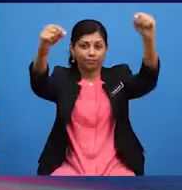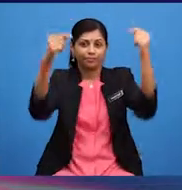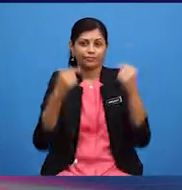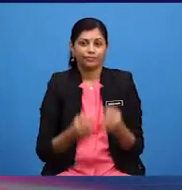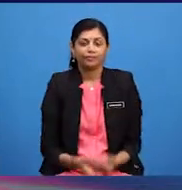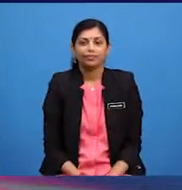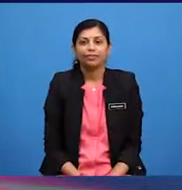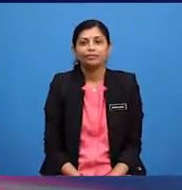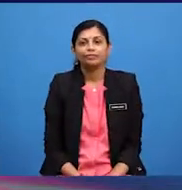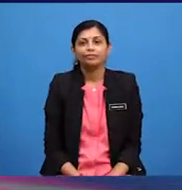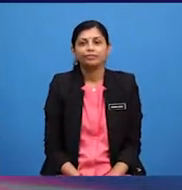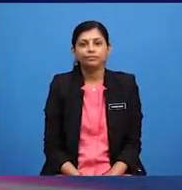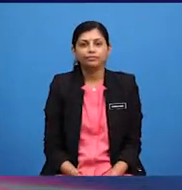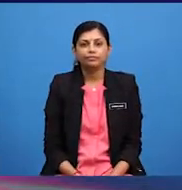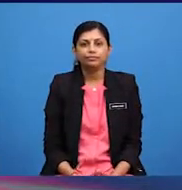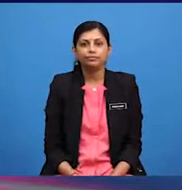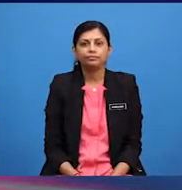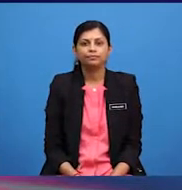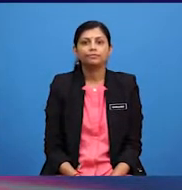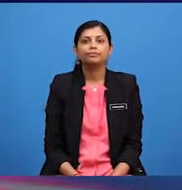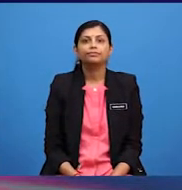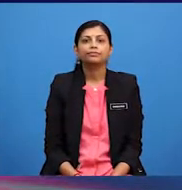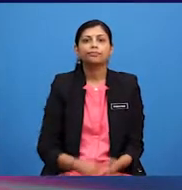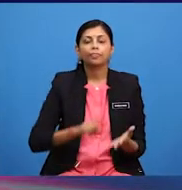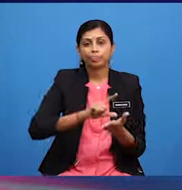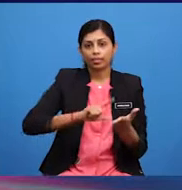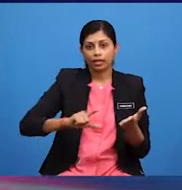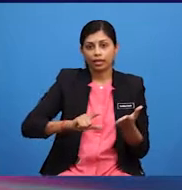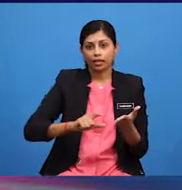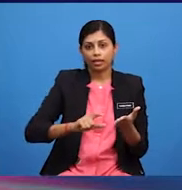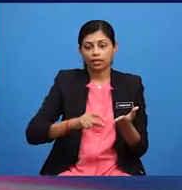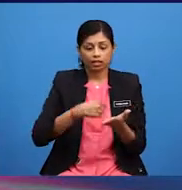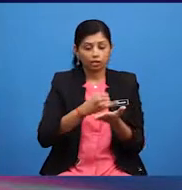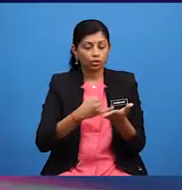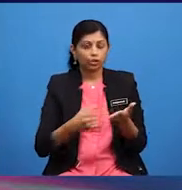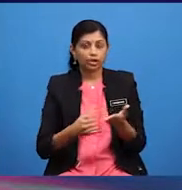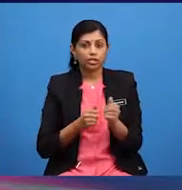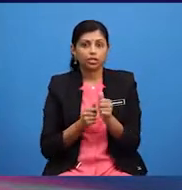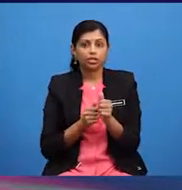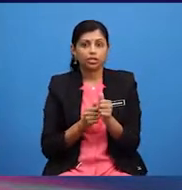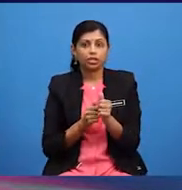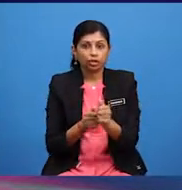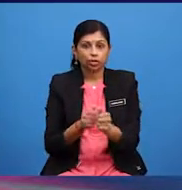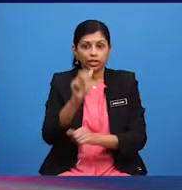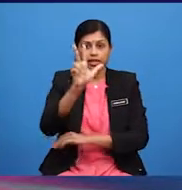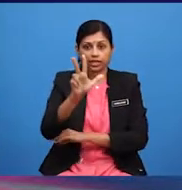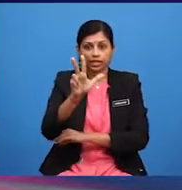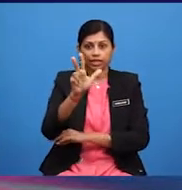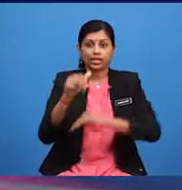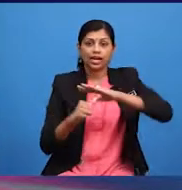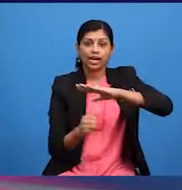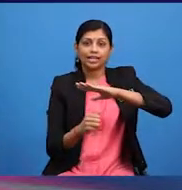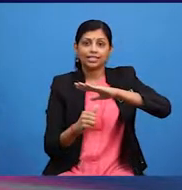prinsip seperti berikut. Lakaran dilakar berpandukan 3 asas paksi,